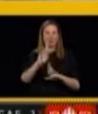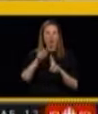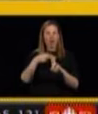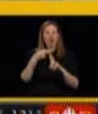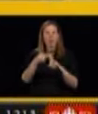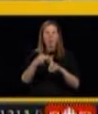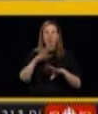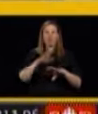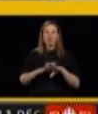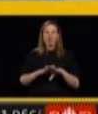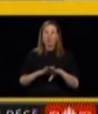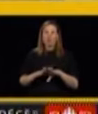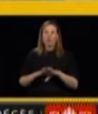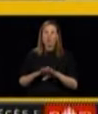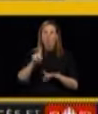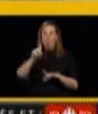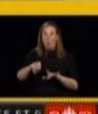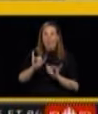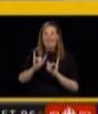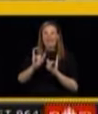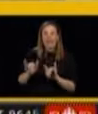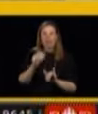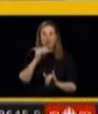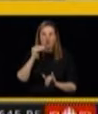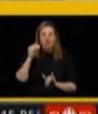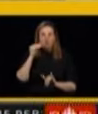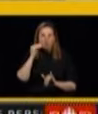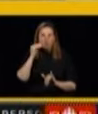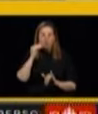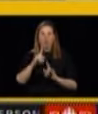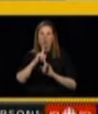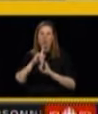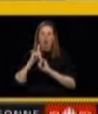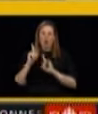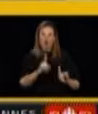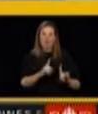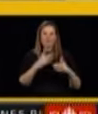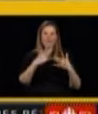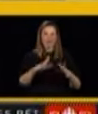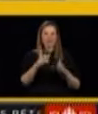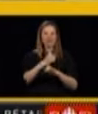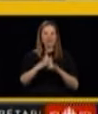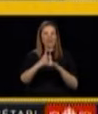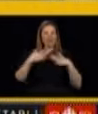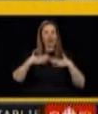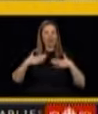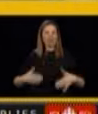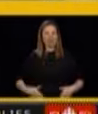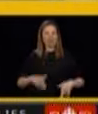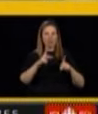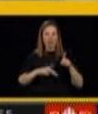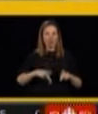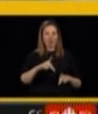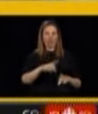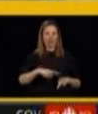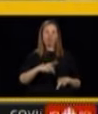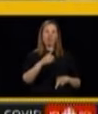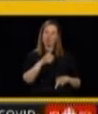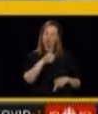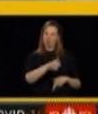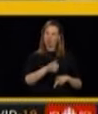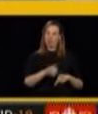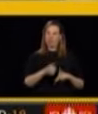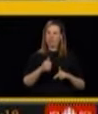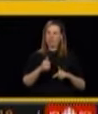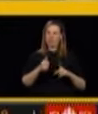des personnes dans les résidences comme telles. Le directeur de santé publique, après avoir évalué la situation